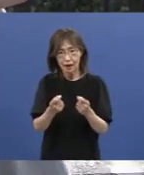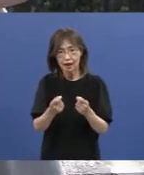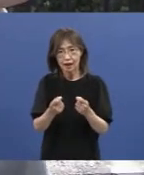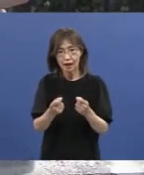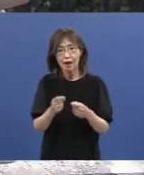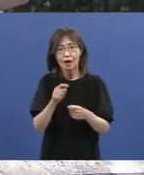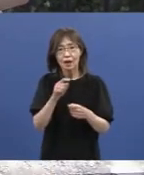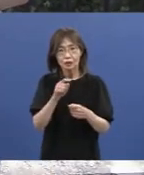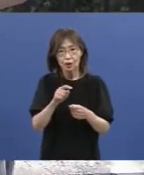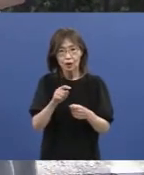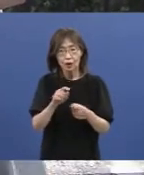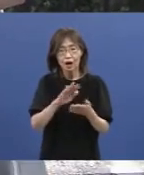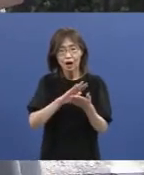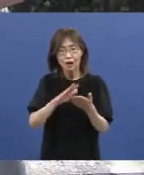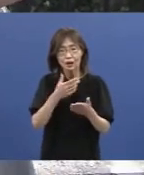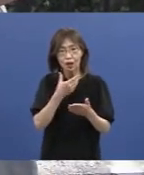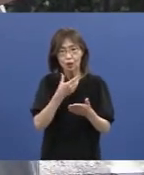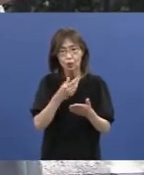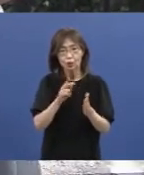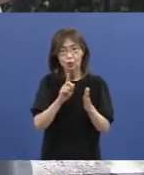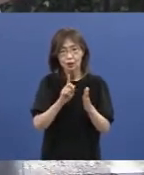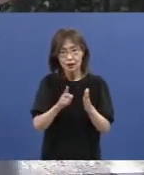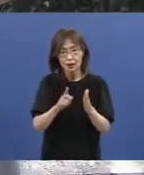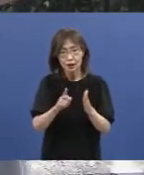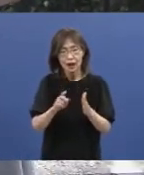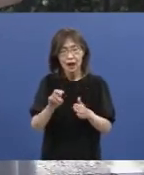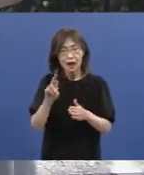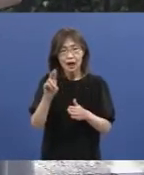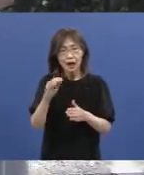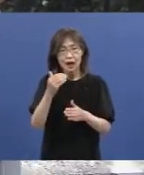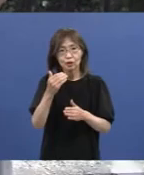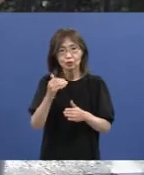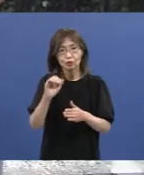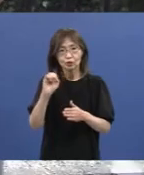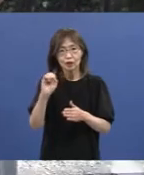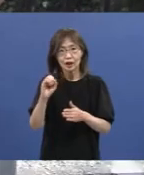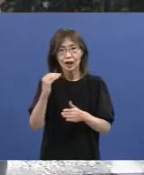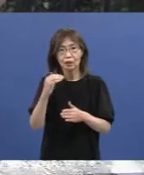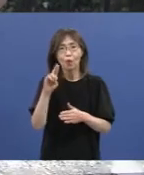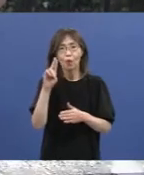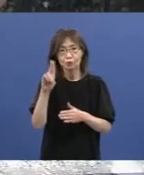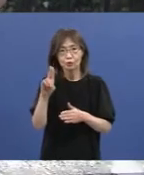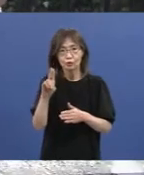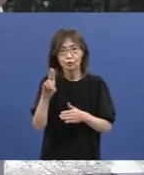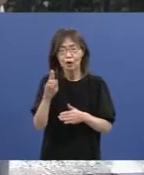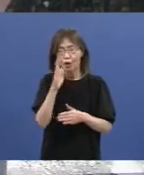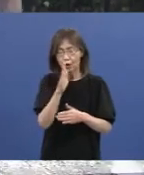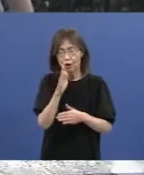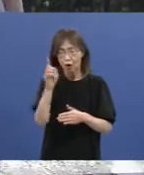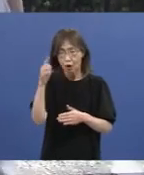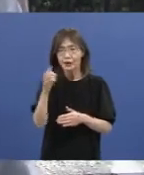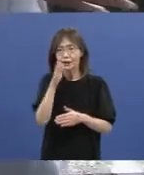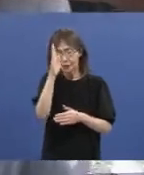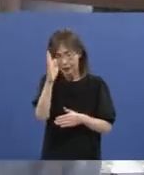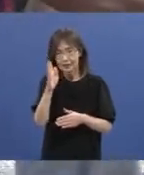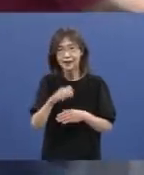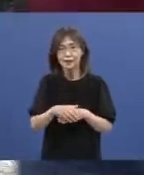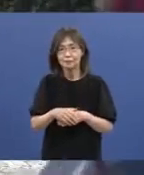福寺落差港の魚道でしょうか？ はい、そうです。 ではそちらも教えていただけますか？ 行ってみましょう。 はい、